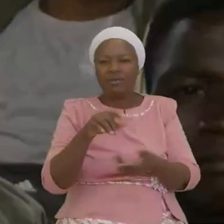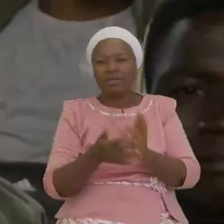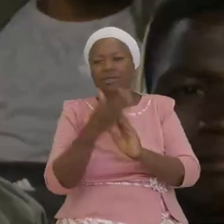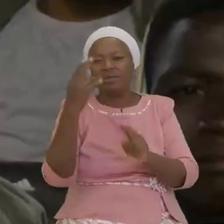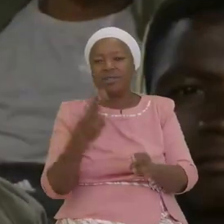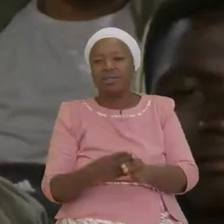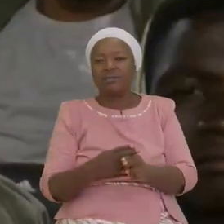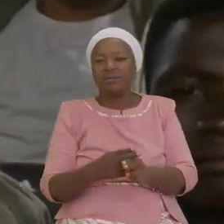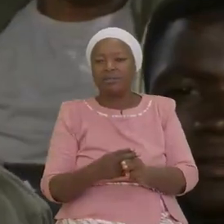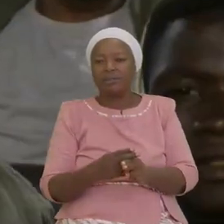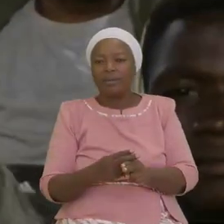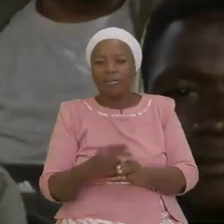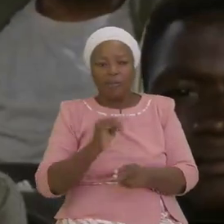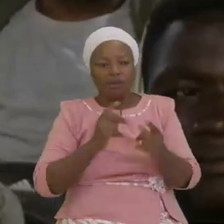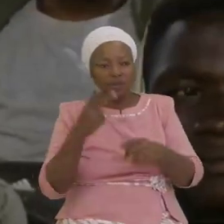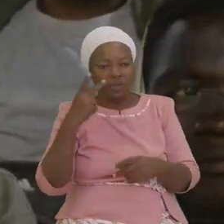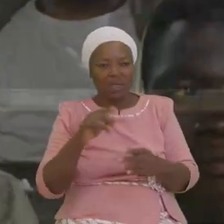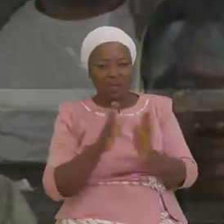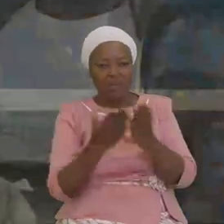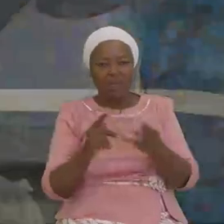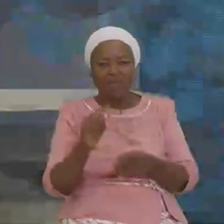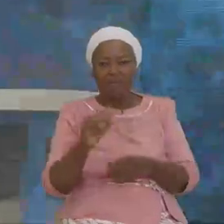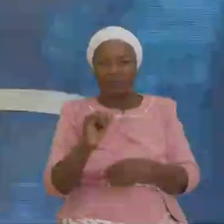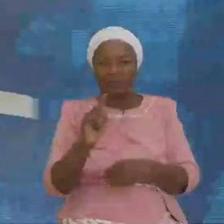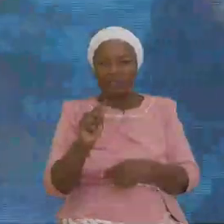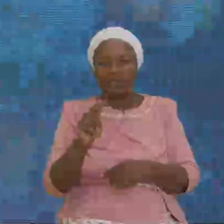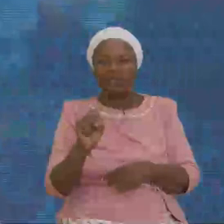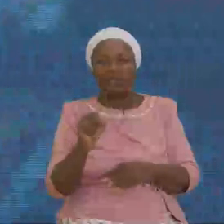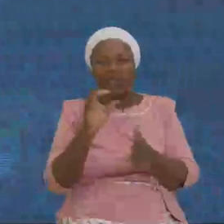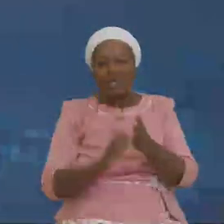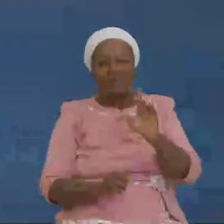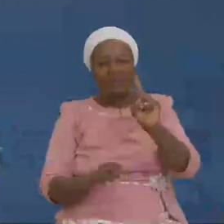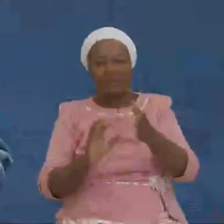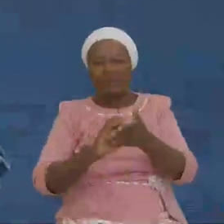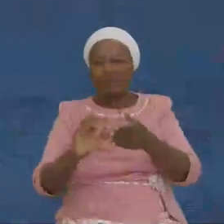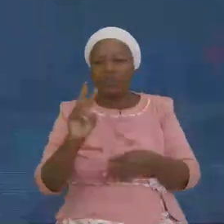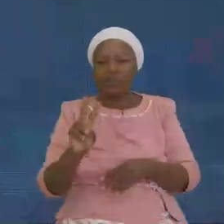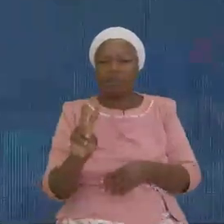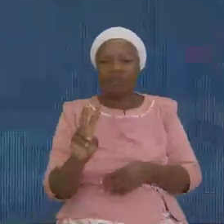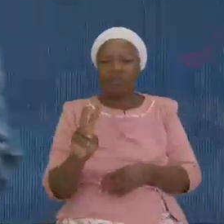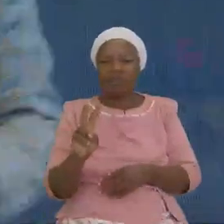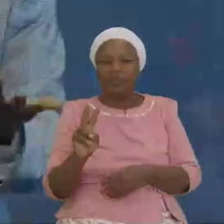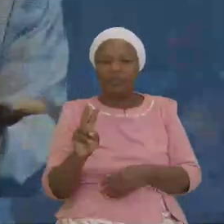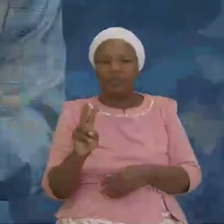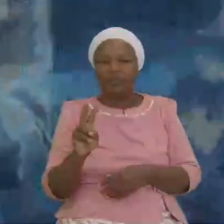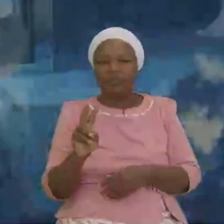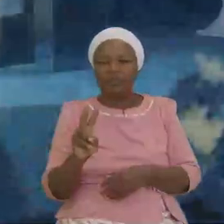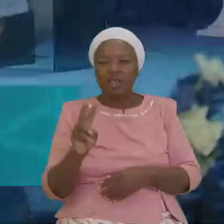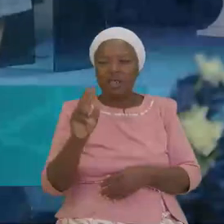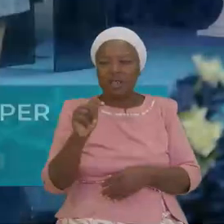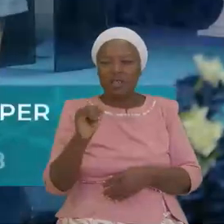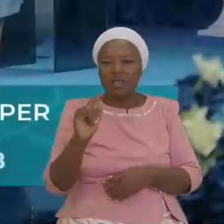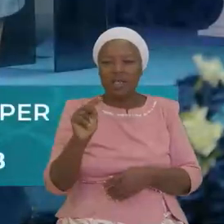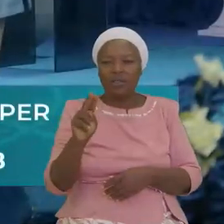Ce soir, il vous exaucera. Je veux qu'on voit Tite, chapitre